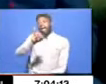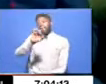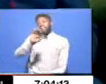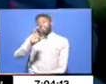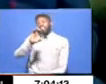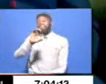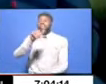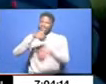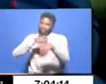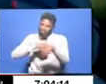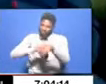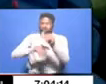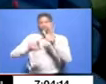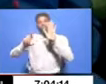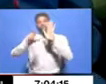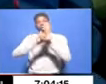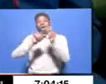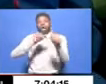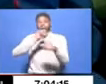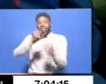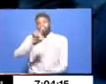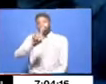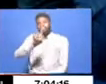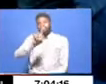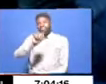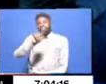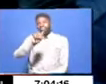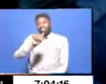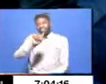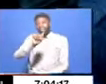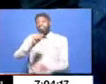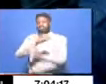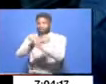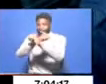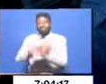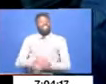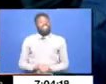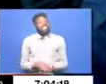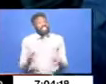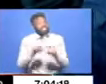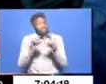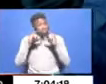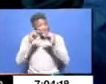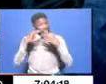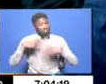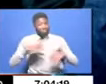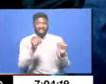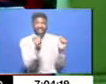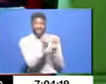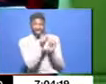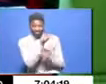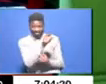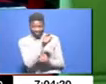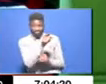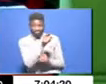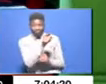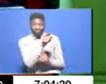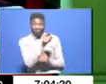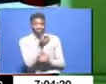kuhusu ulinzi wa data. Chebukati kadhalika alidokeza kwamba waniaji wa urais 11 kati ya